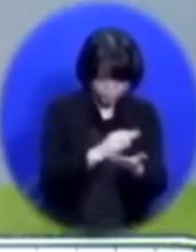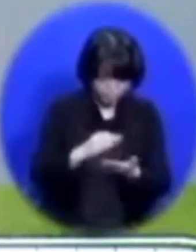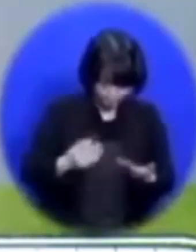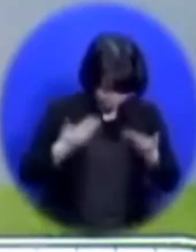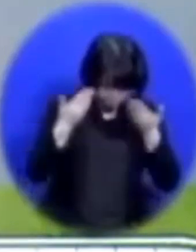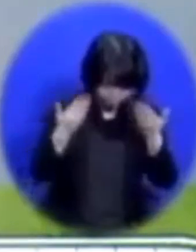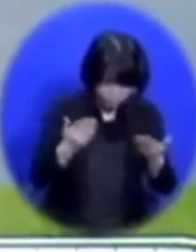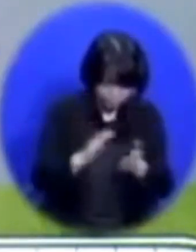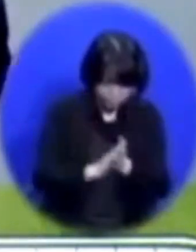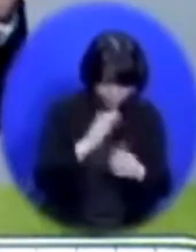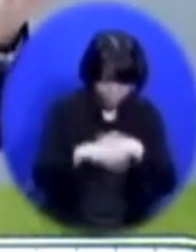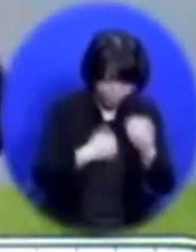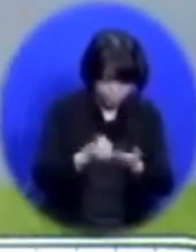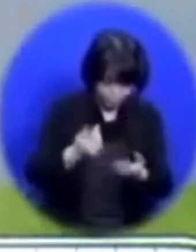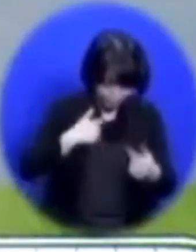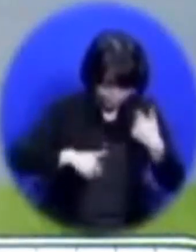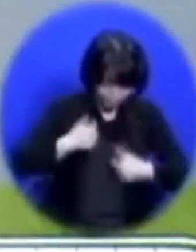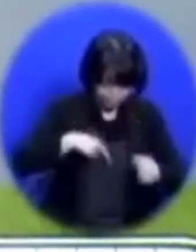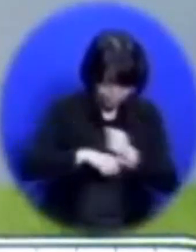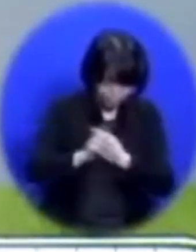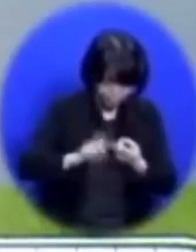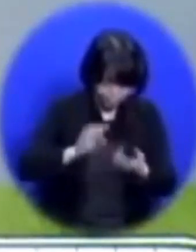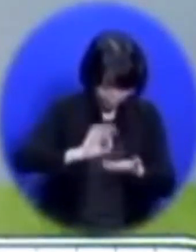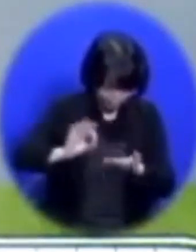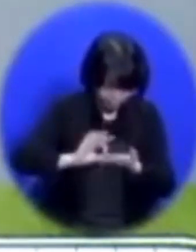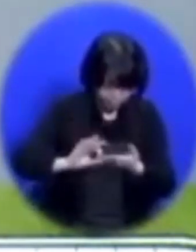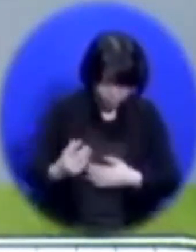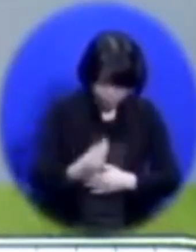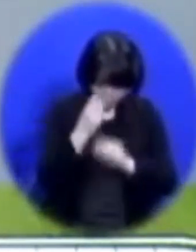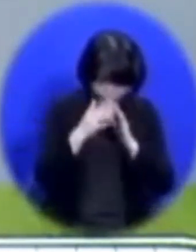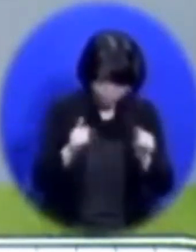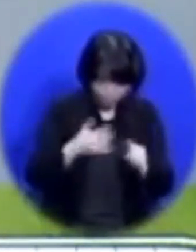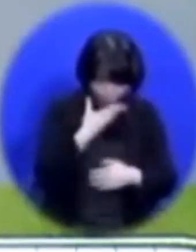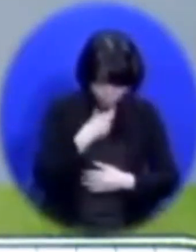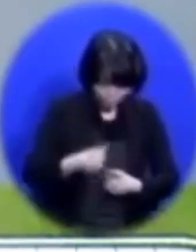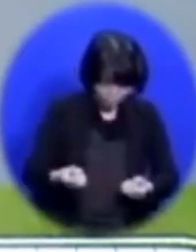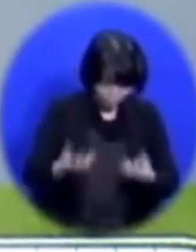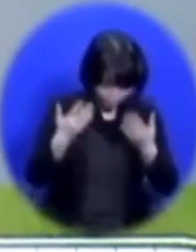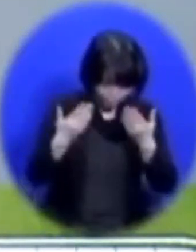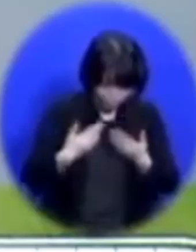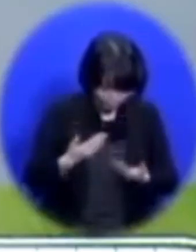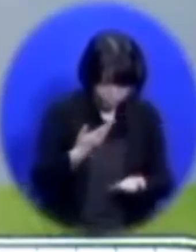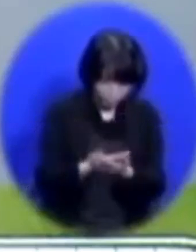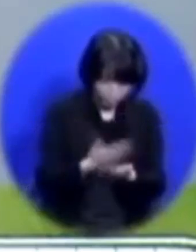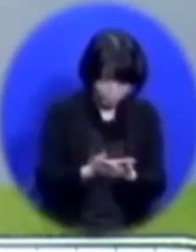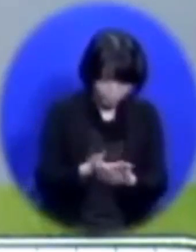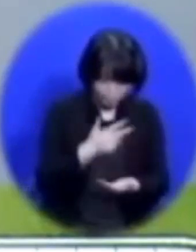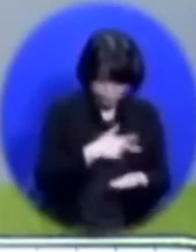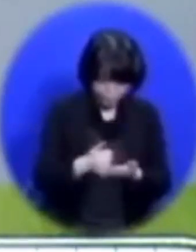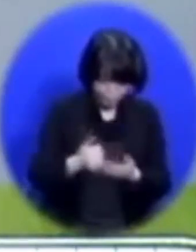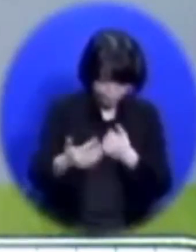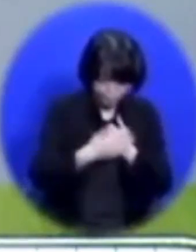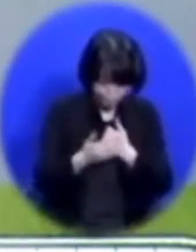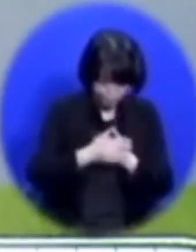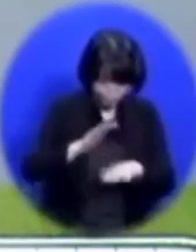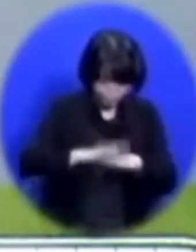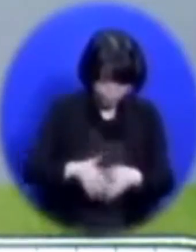주님의뜻 대로사용되게하시고, 성도들이복을받게하소서.